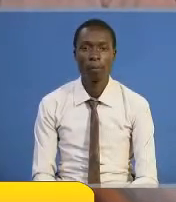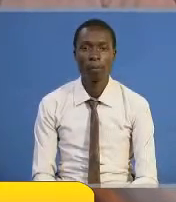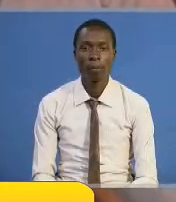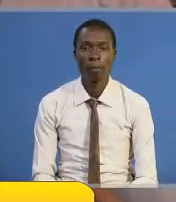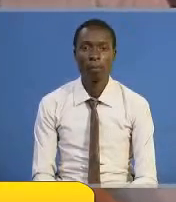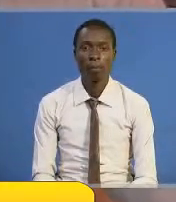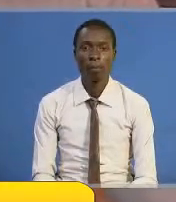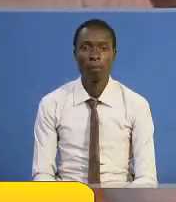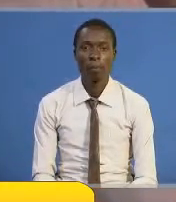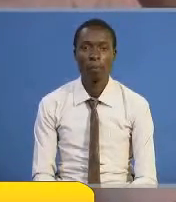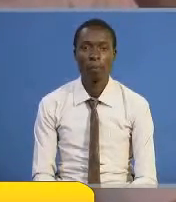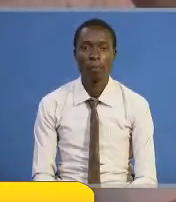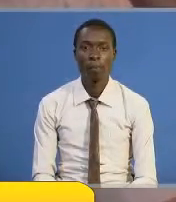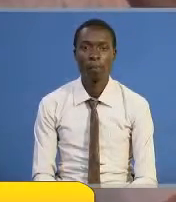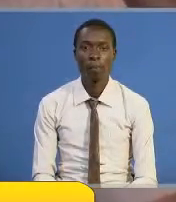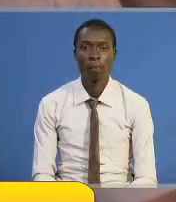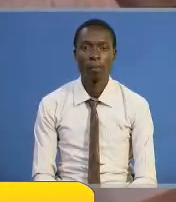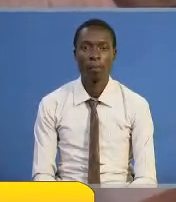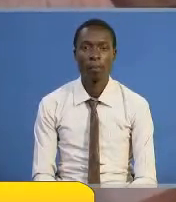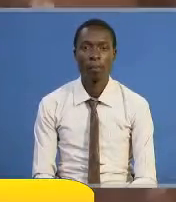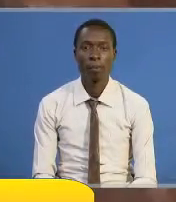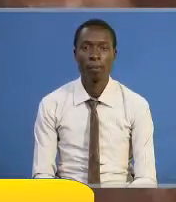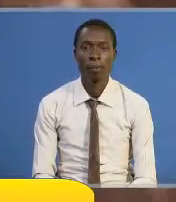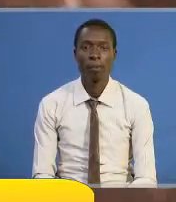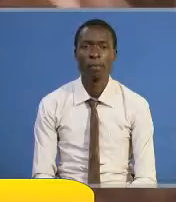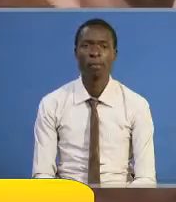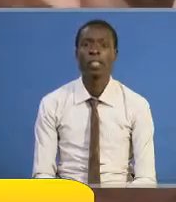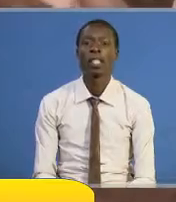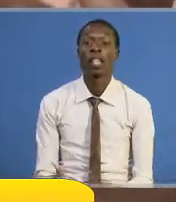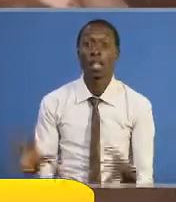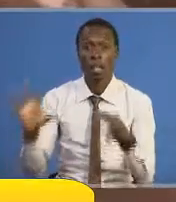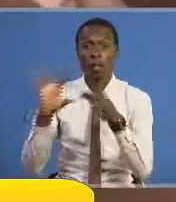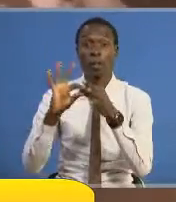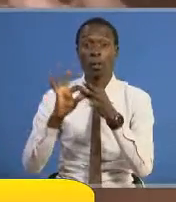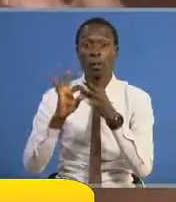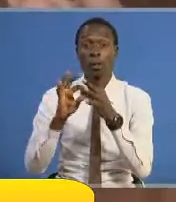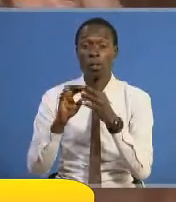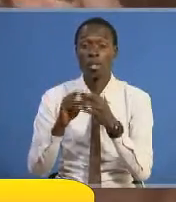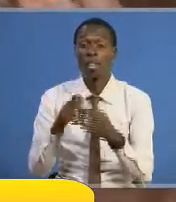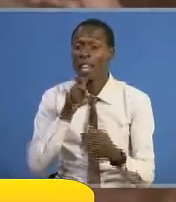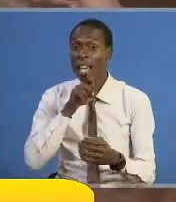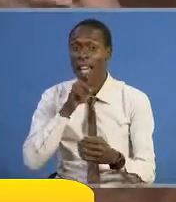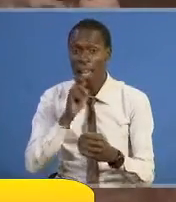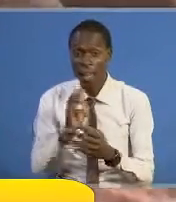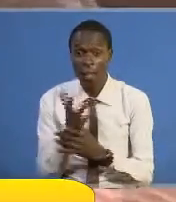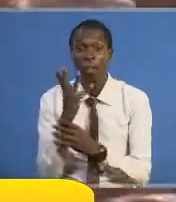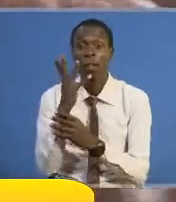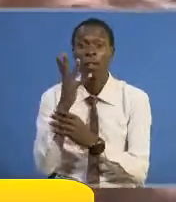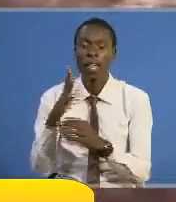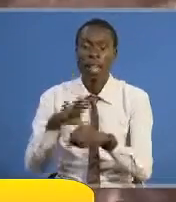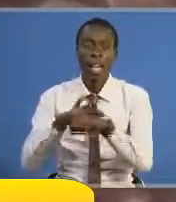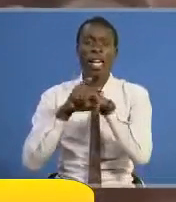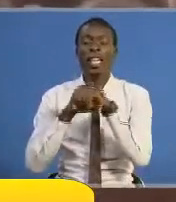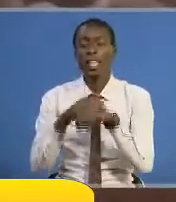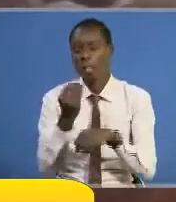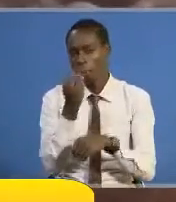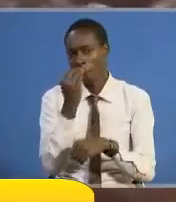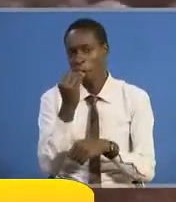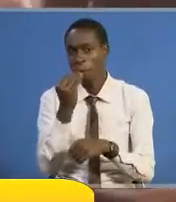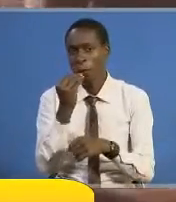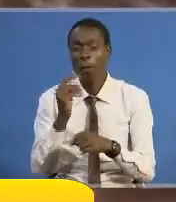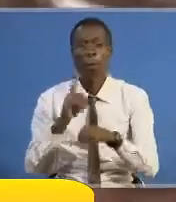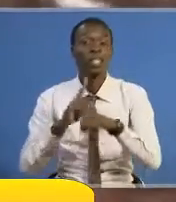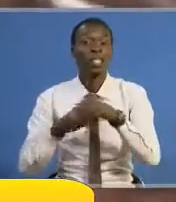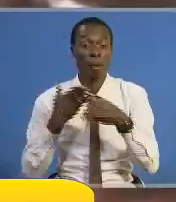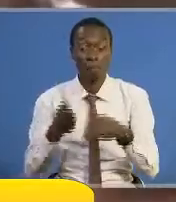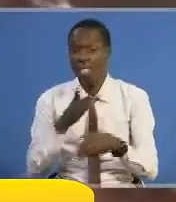Kazi wa eneo la Ngoleni, kaunti ya Machako, sasa wameamua kujiunga na ufugaji wa kuku kama mbinu ya kupata kipato cha kila siku, hasa